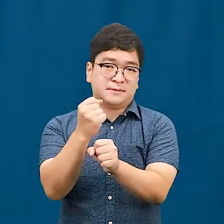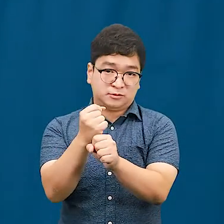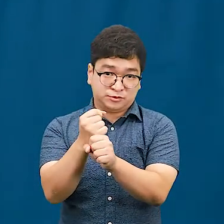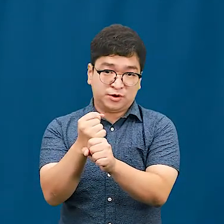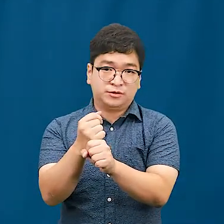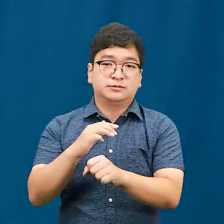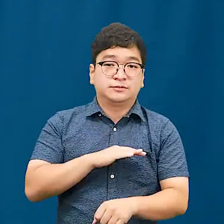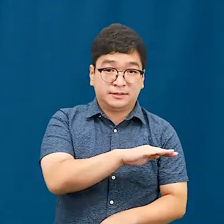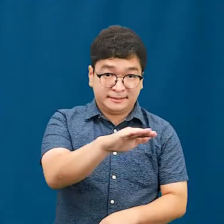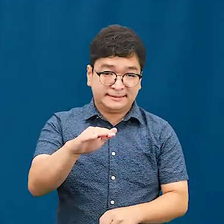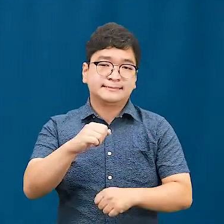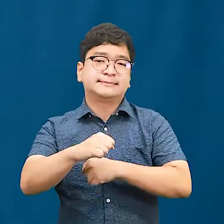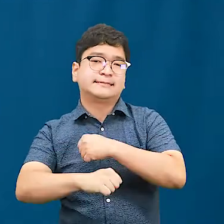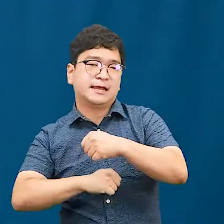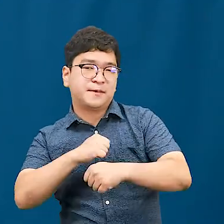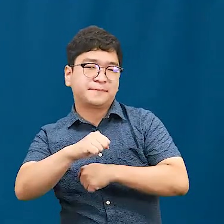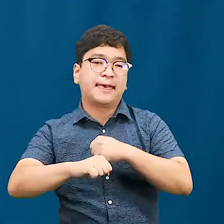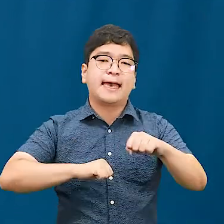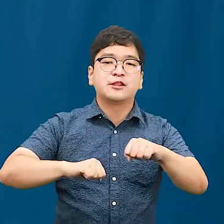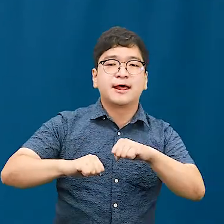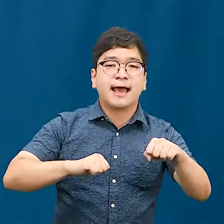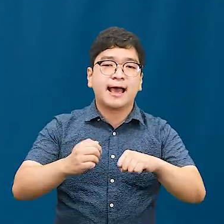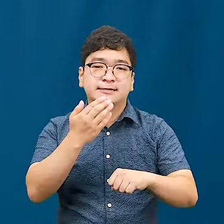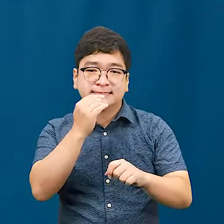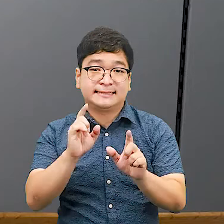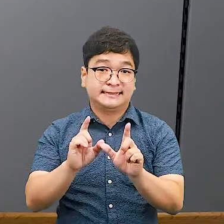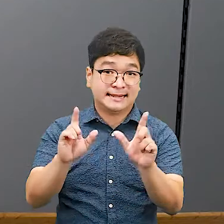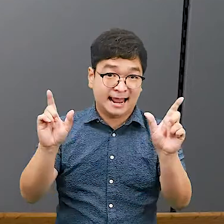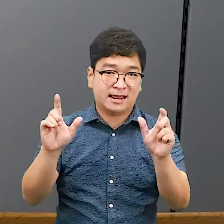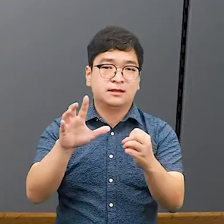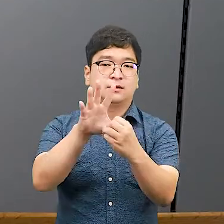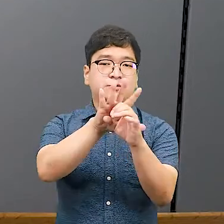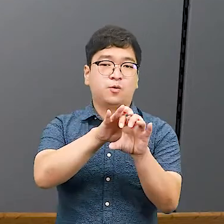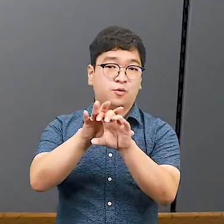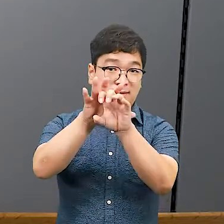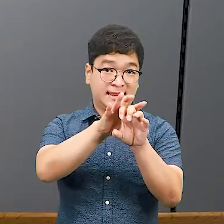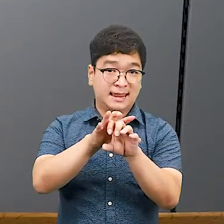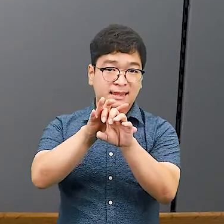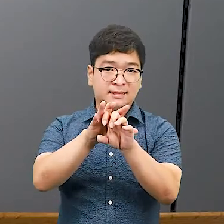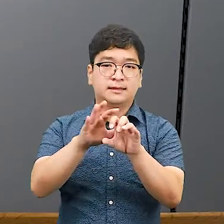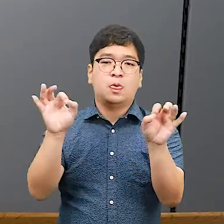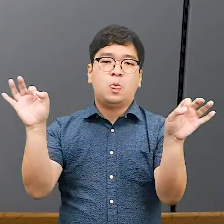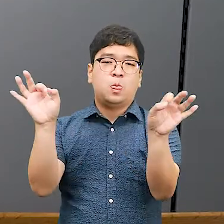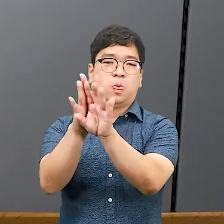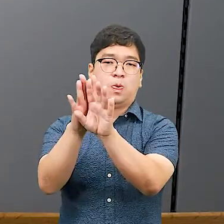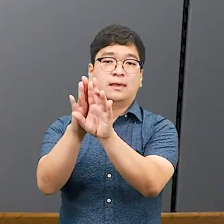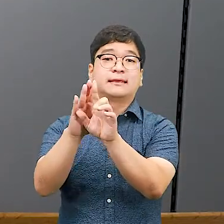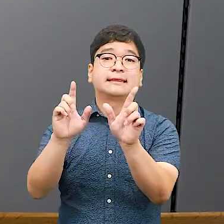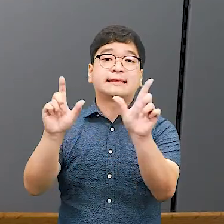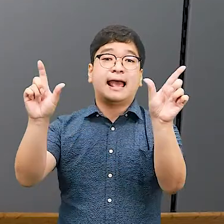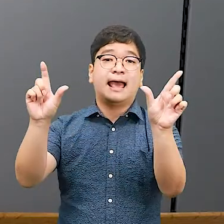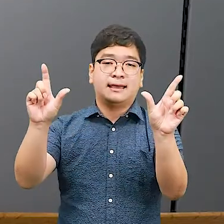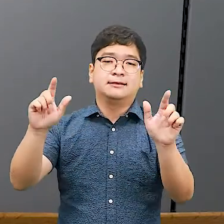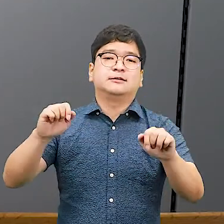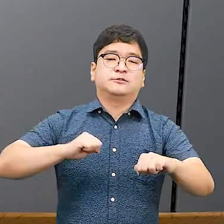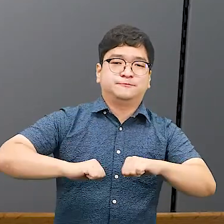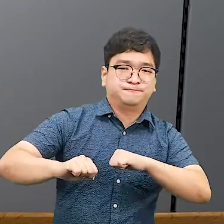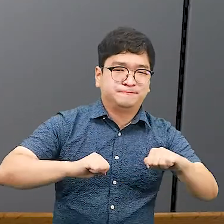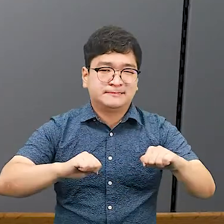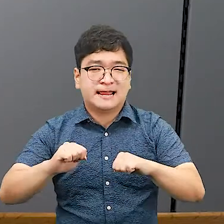만들어져서 저희가 이제 좀 자유롭게 행동할 수 있는 그런 날이 코로나가